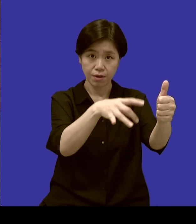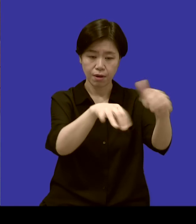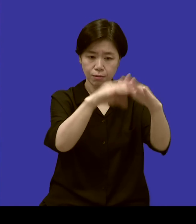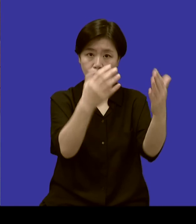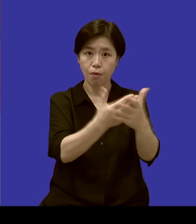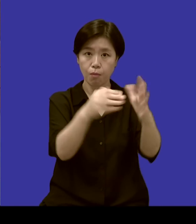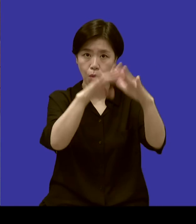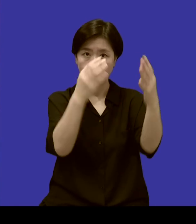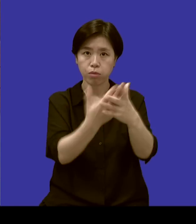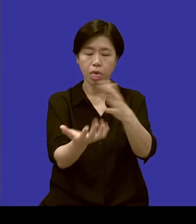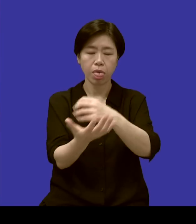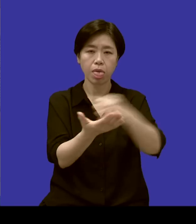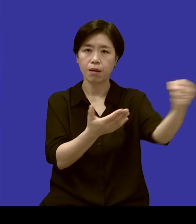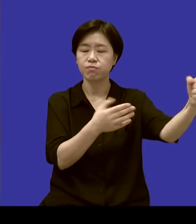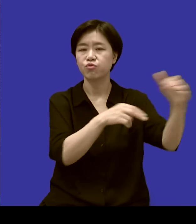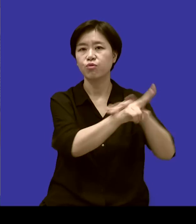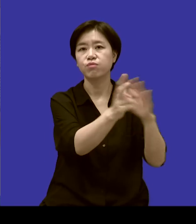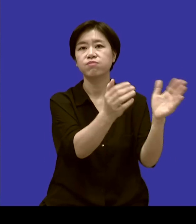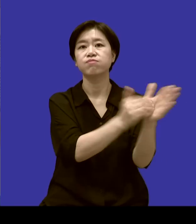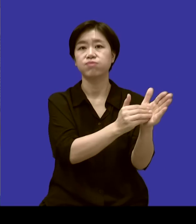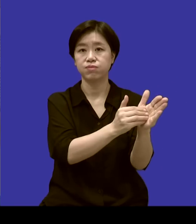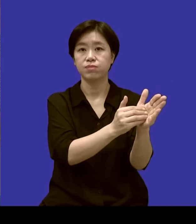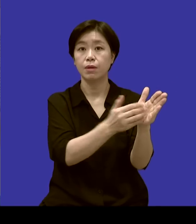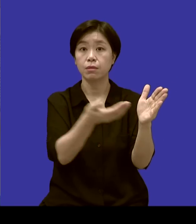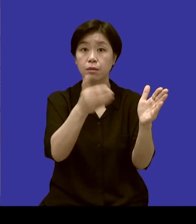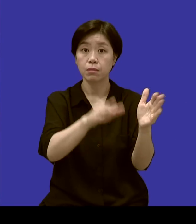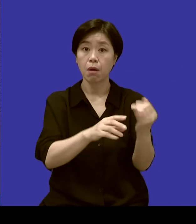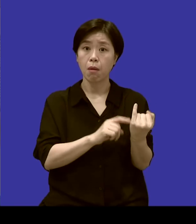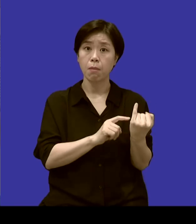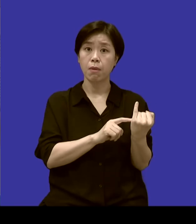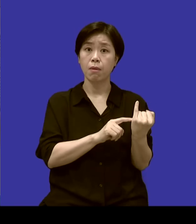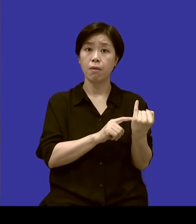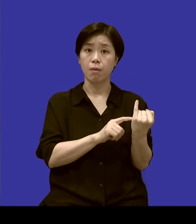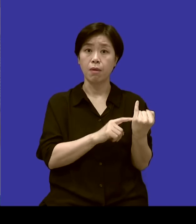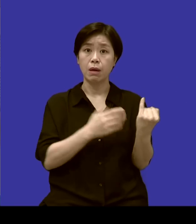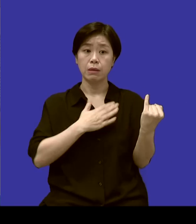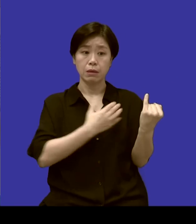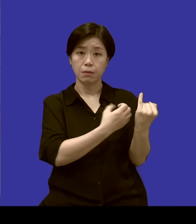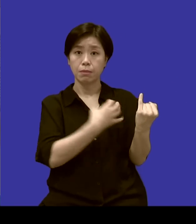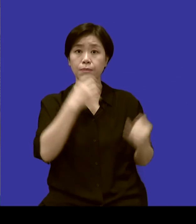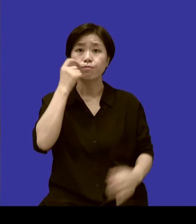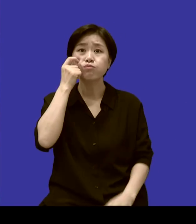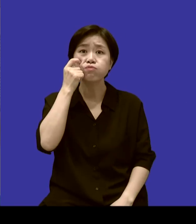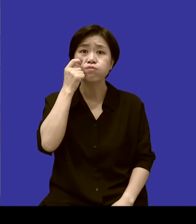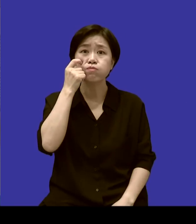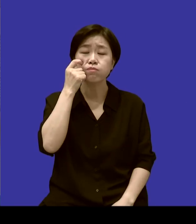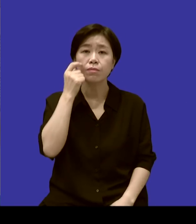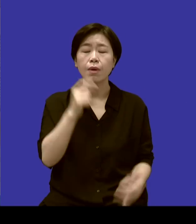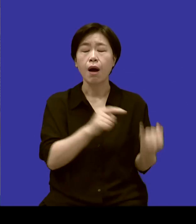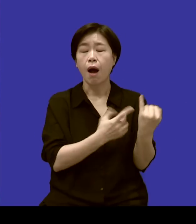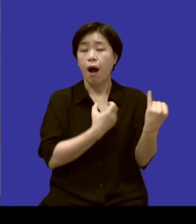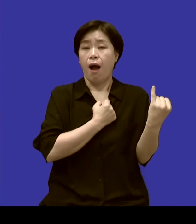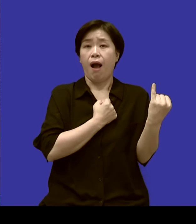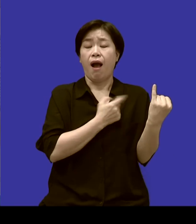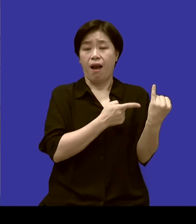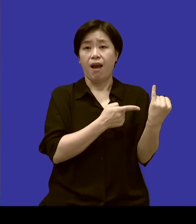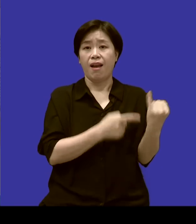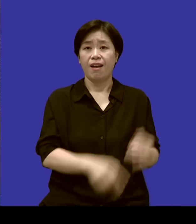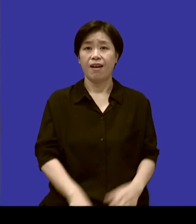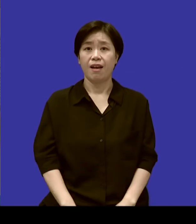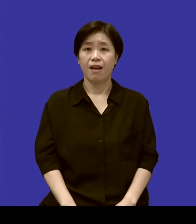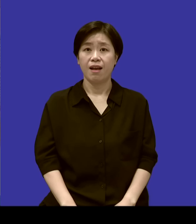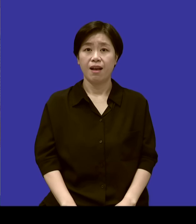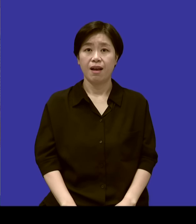그래서 너무나 근데 이거를 엄마는 두려우시니까 나한테 말을 못 하고 있었어요. 그러니까 그 사건이 터지고 난 2달